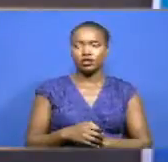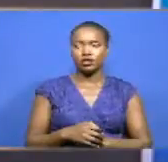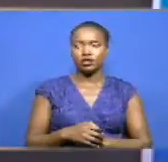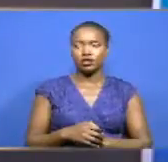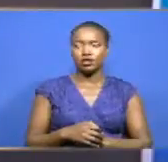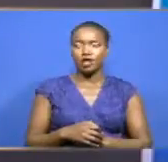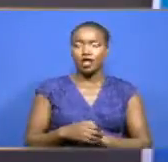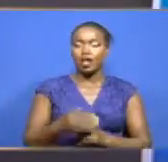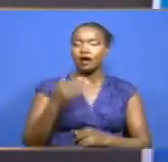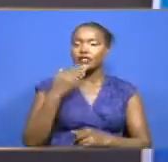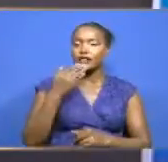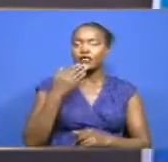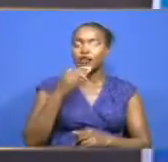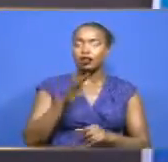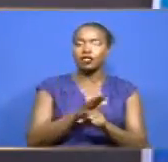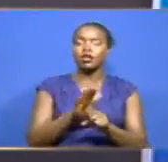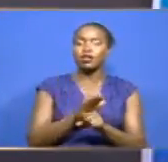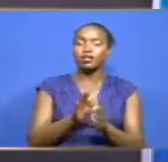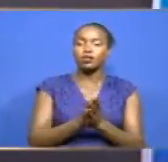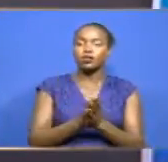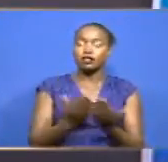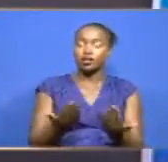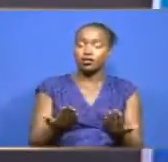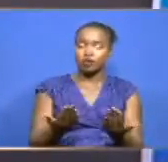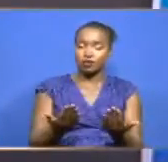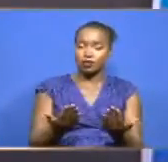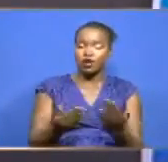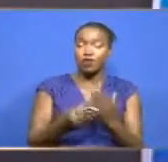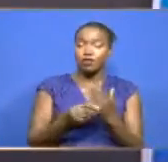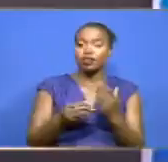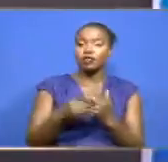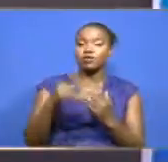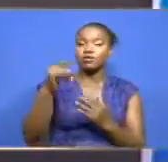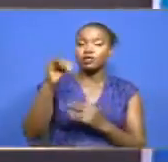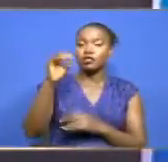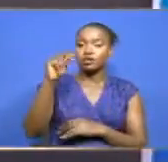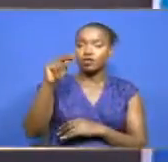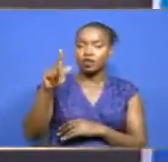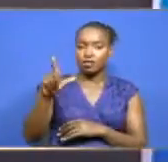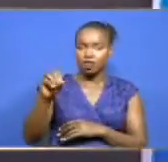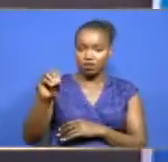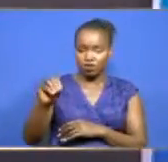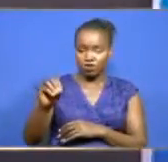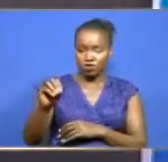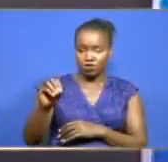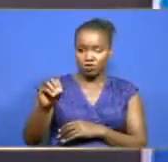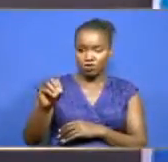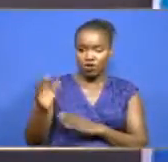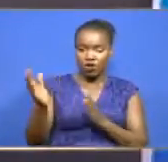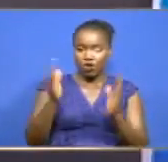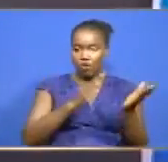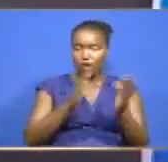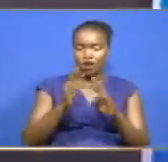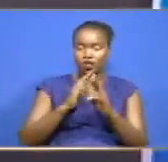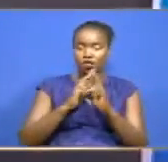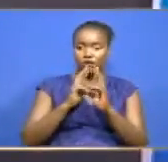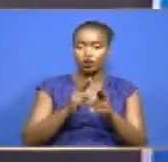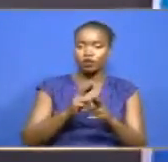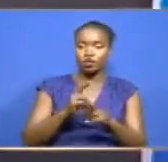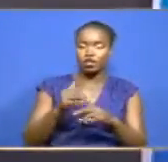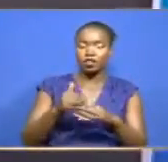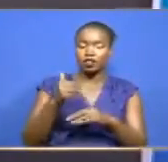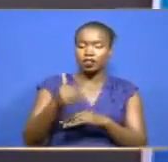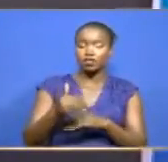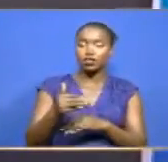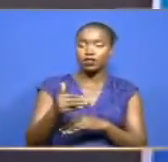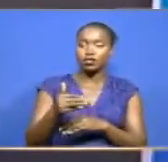Shukran sana Sarafina Ruby. Na mtazamaji, jina langu ni Tilio Marco na huni wasaa wa hali ya hewa katika muda wa saa 24 kuanzia